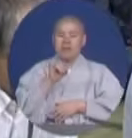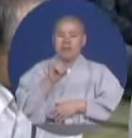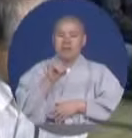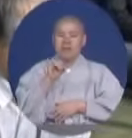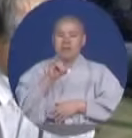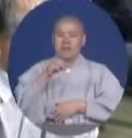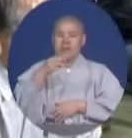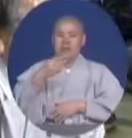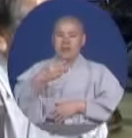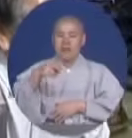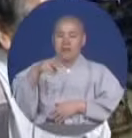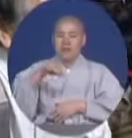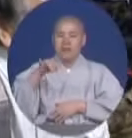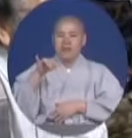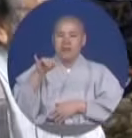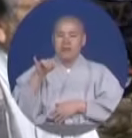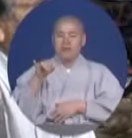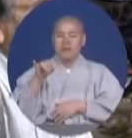자타